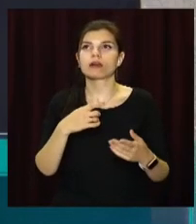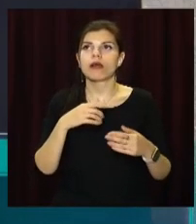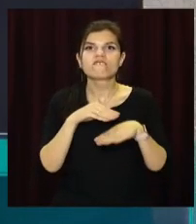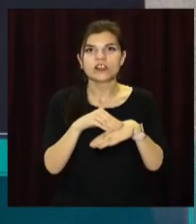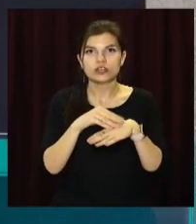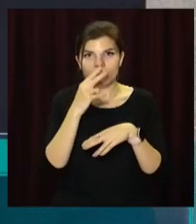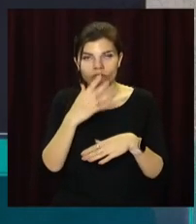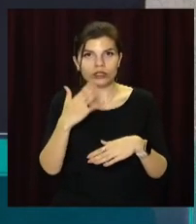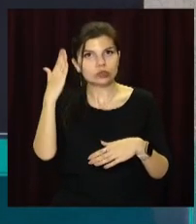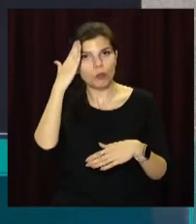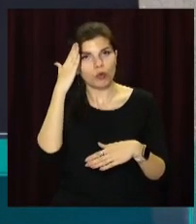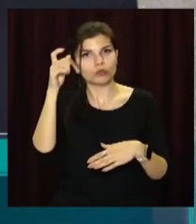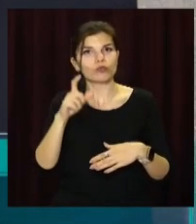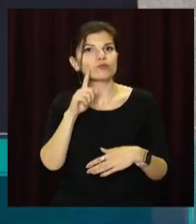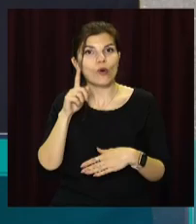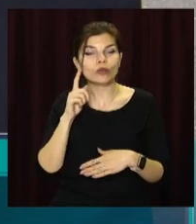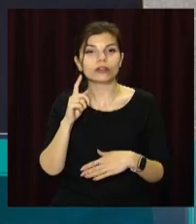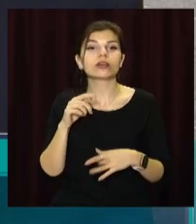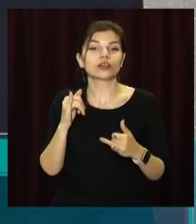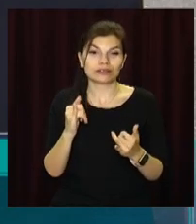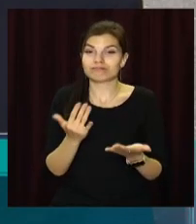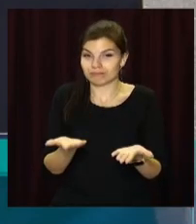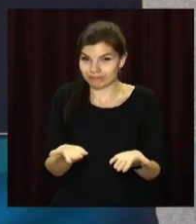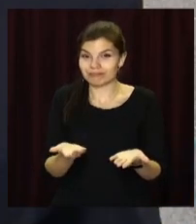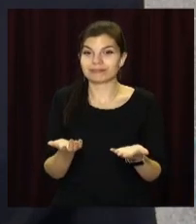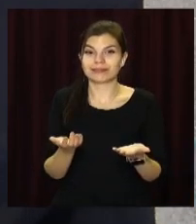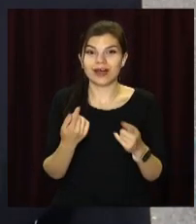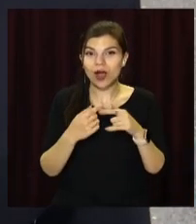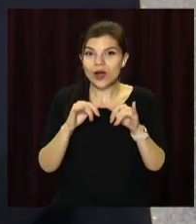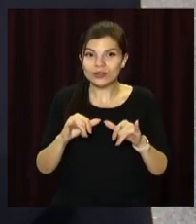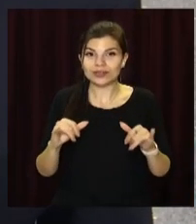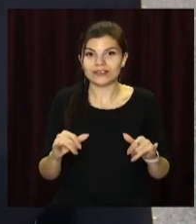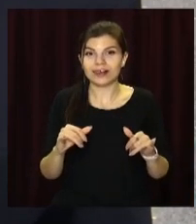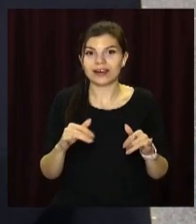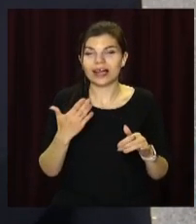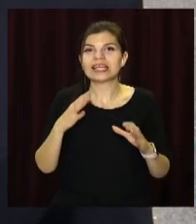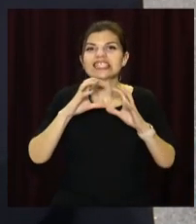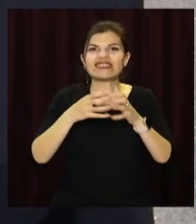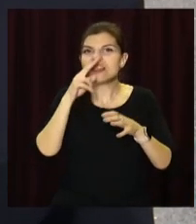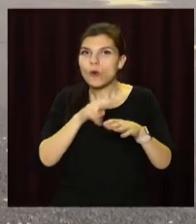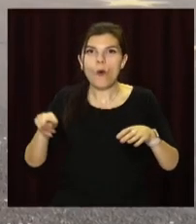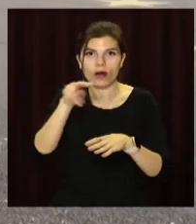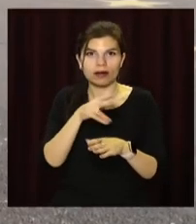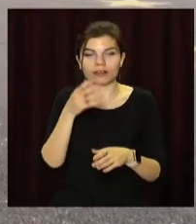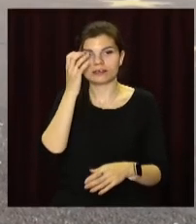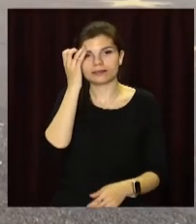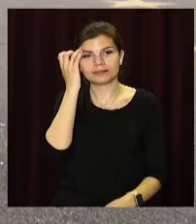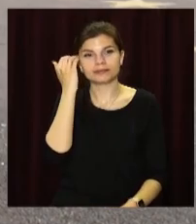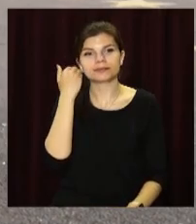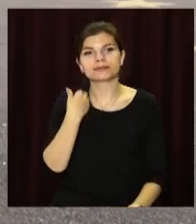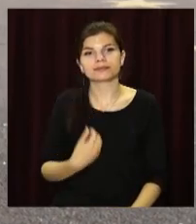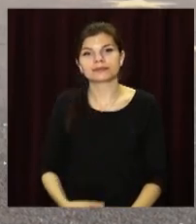показує здатність молоді і, звичайно, розвиває світогляд наших дітей.